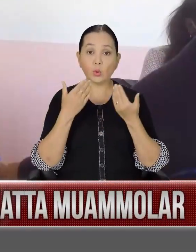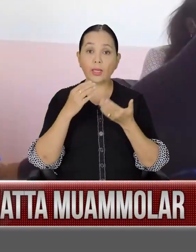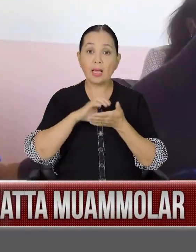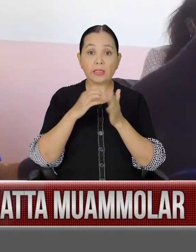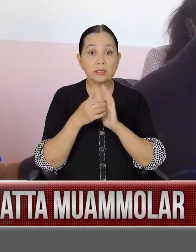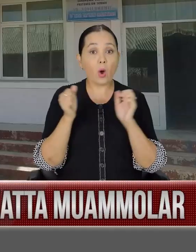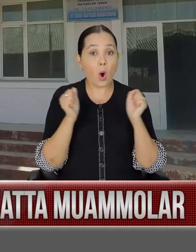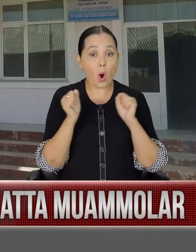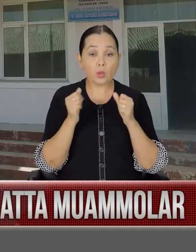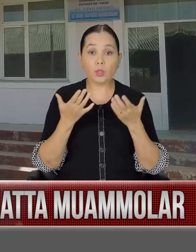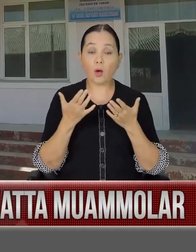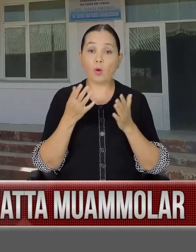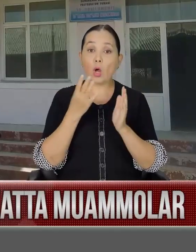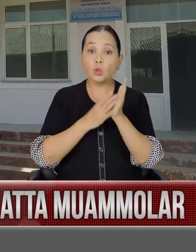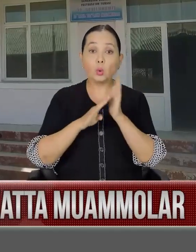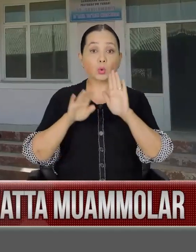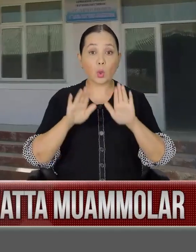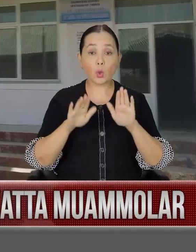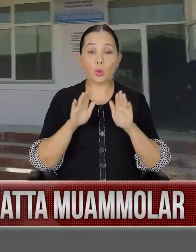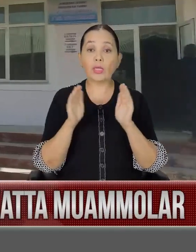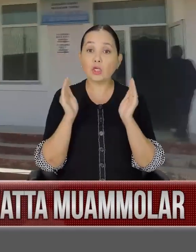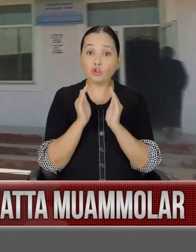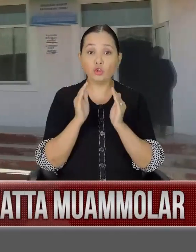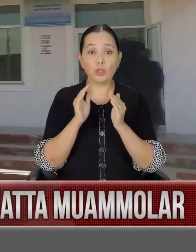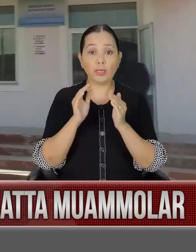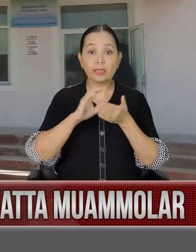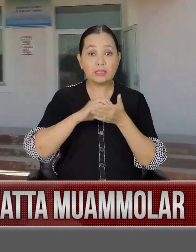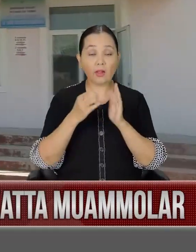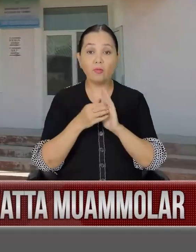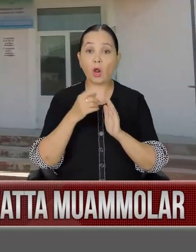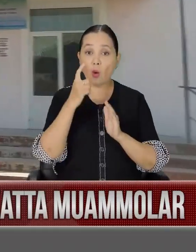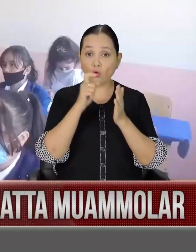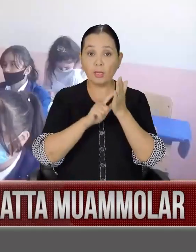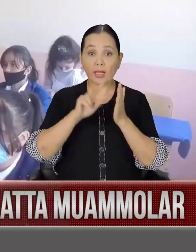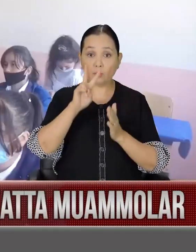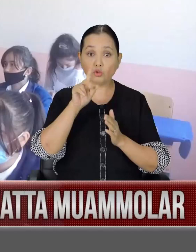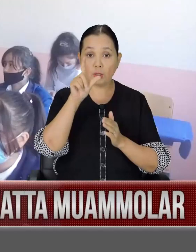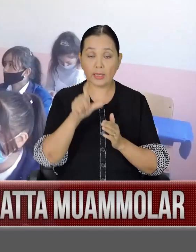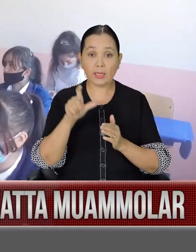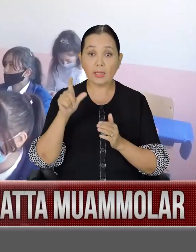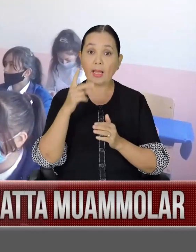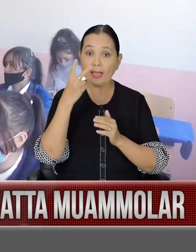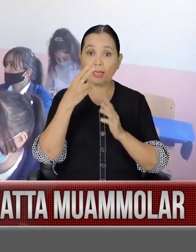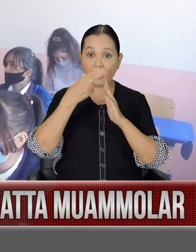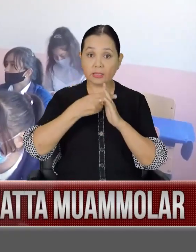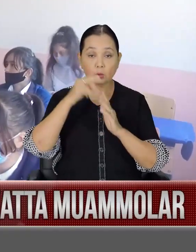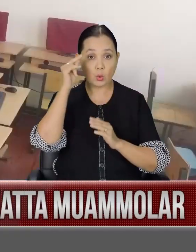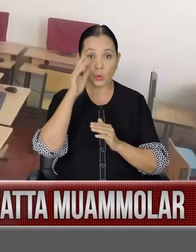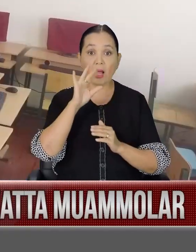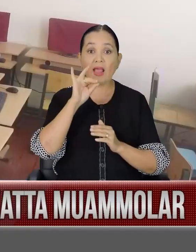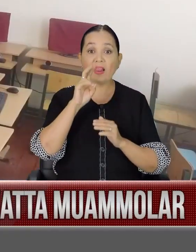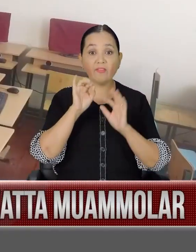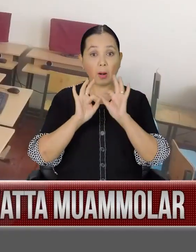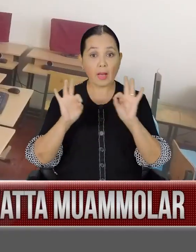olarak savuk. Aslında 90 oranlı tor ve küçük sınıf xonalarda 172 nafar okuvchi kunning 2 qismida tahsil olishadi.